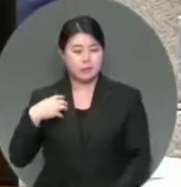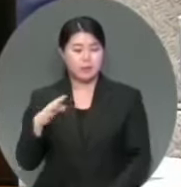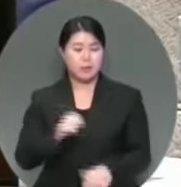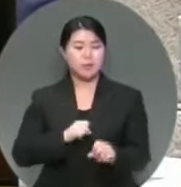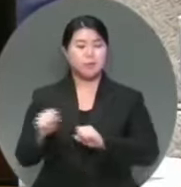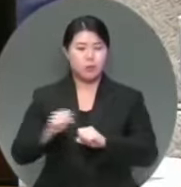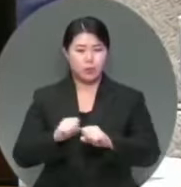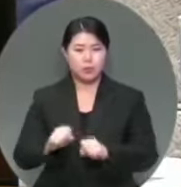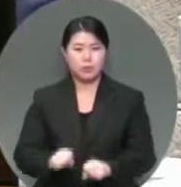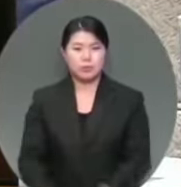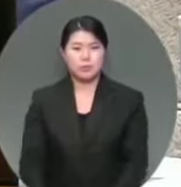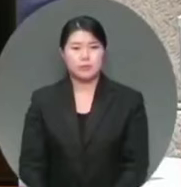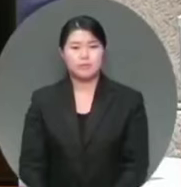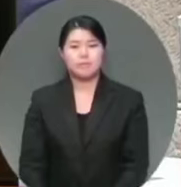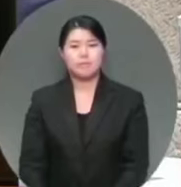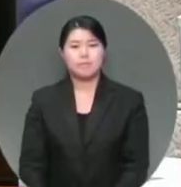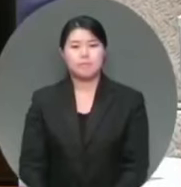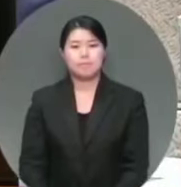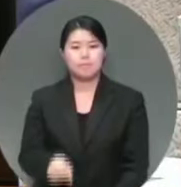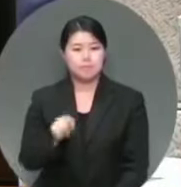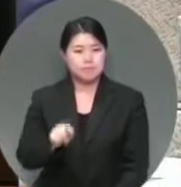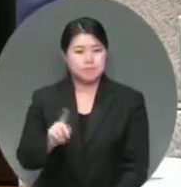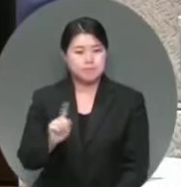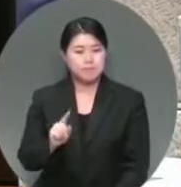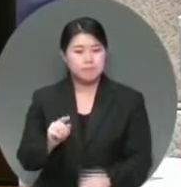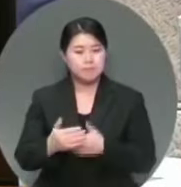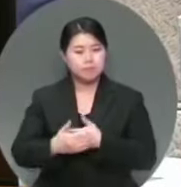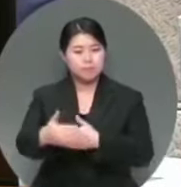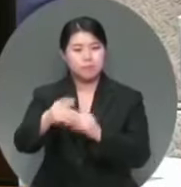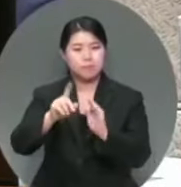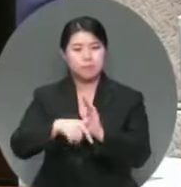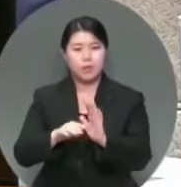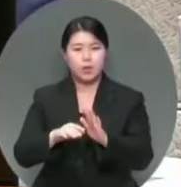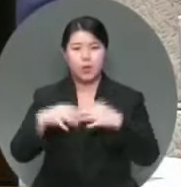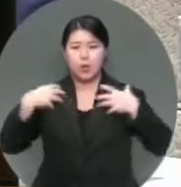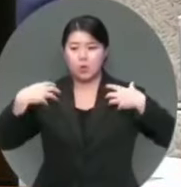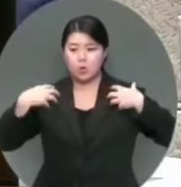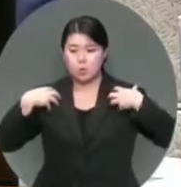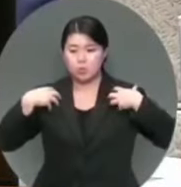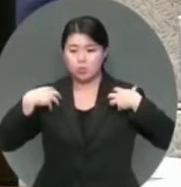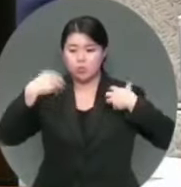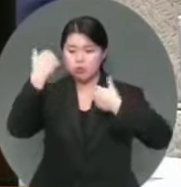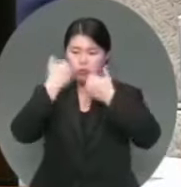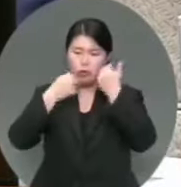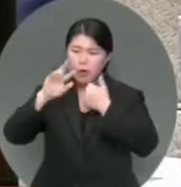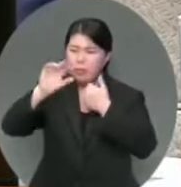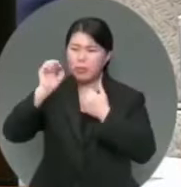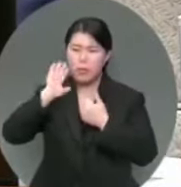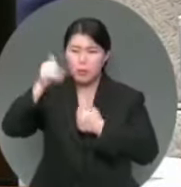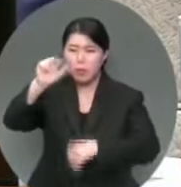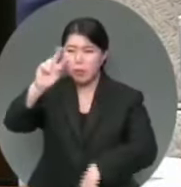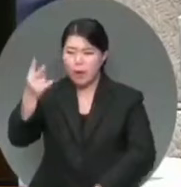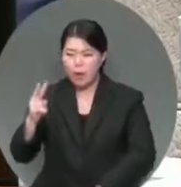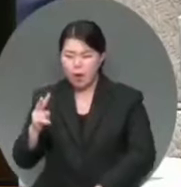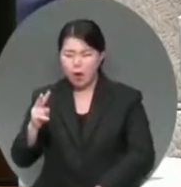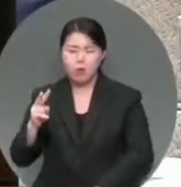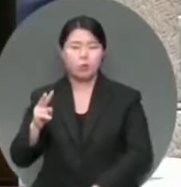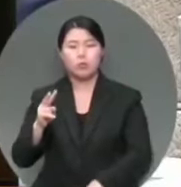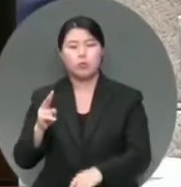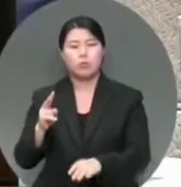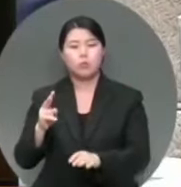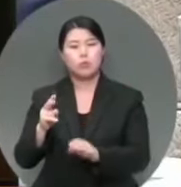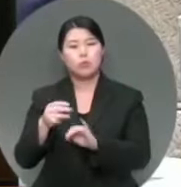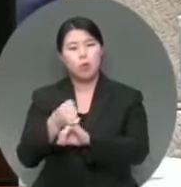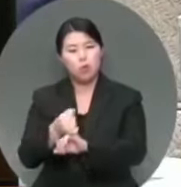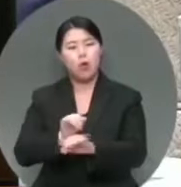저 화두는 이 과제는 어느 정부도 거스를 수 없는 그런 이